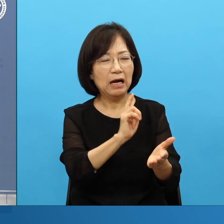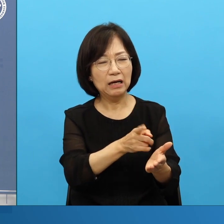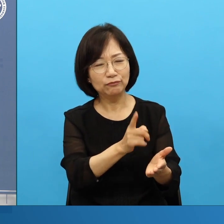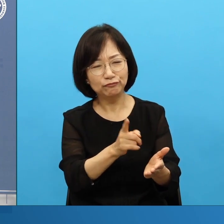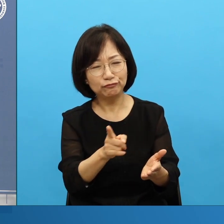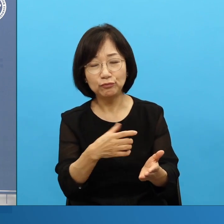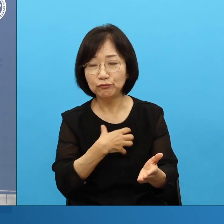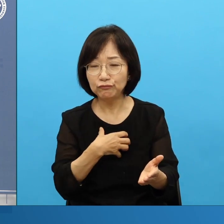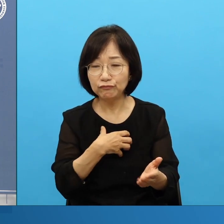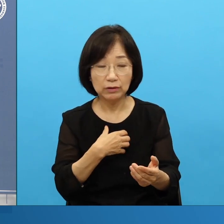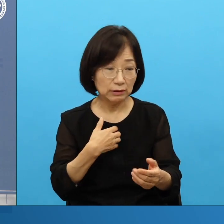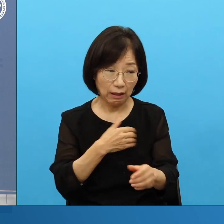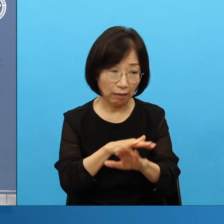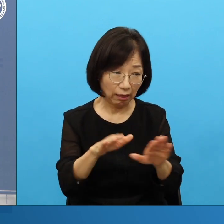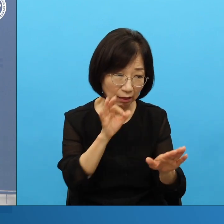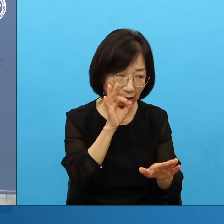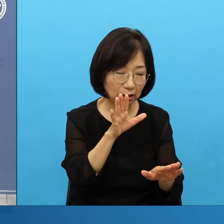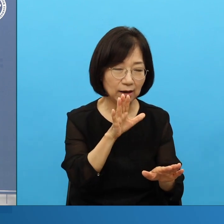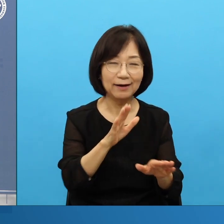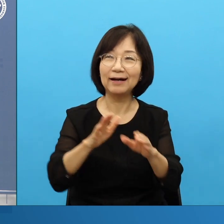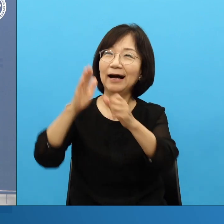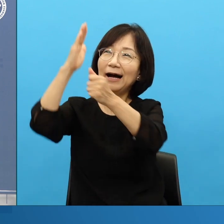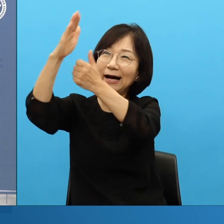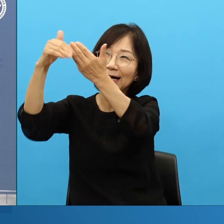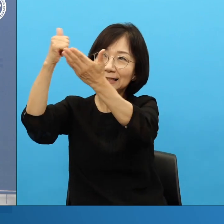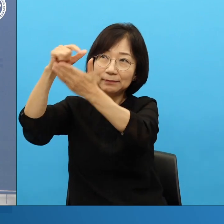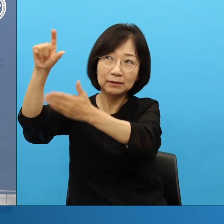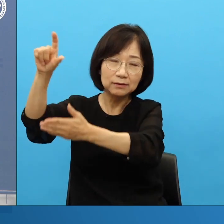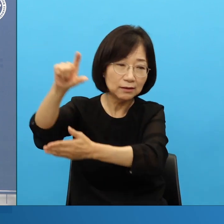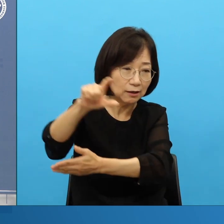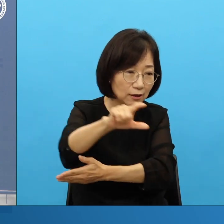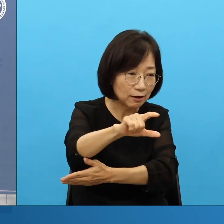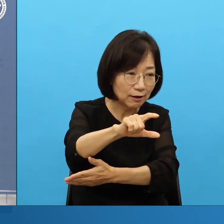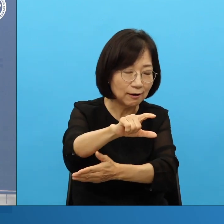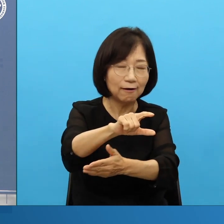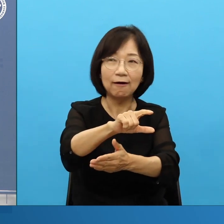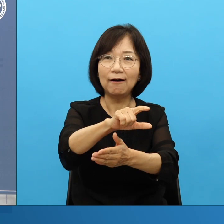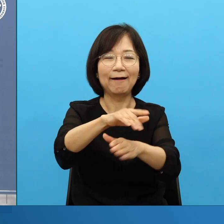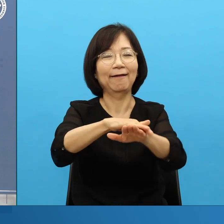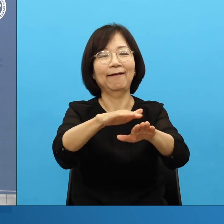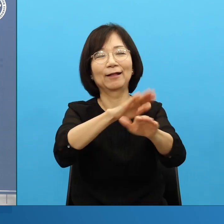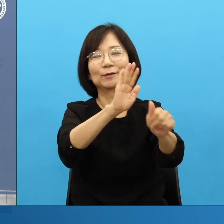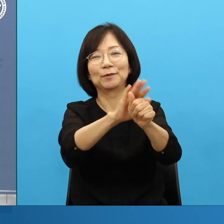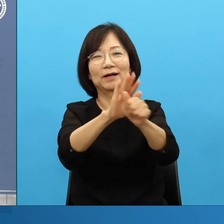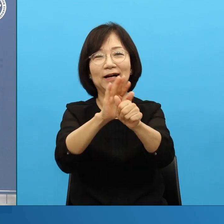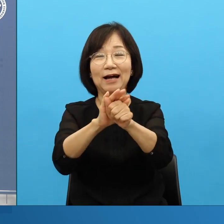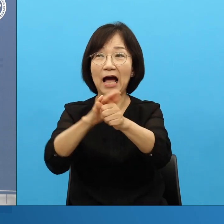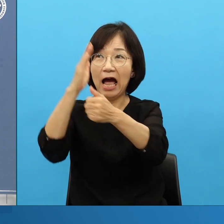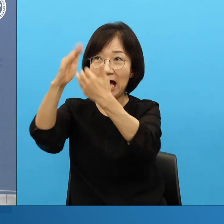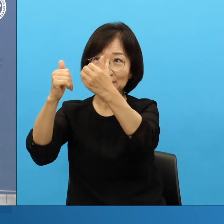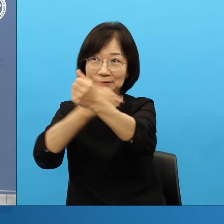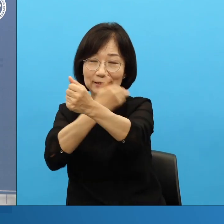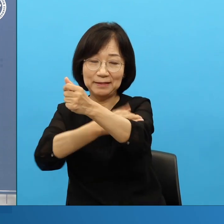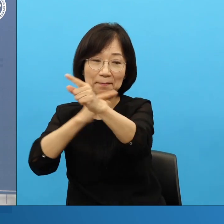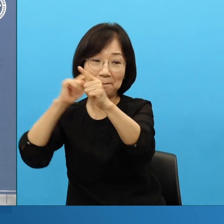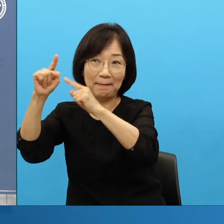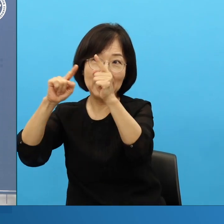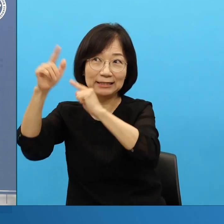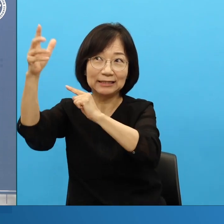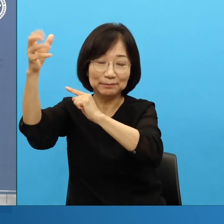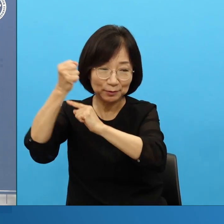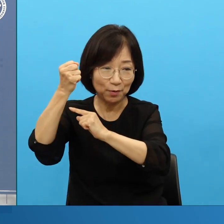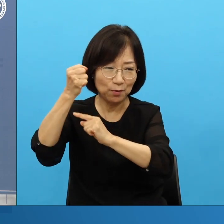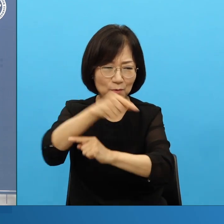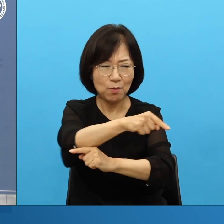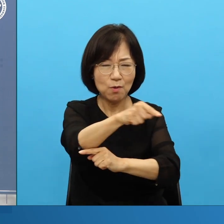what about this problem in my family that bringing up all these problems? 그렇죠. God has to change. 이 하나님의 능력의 말씀이 들어가서 그